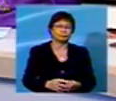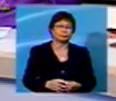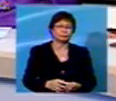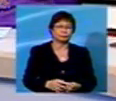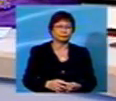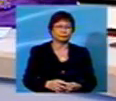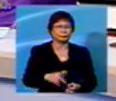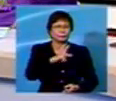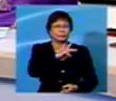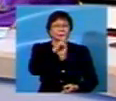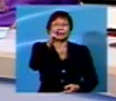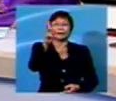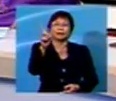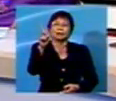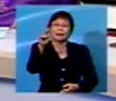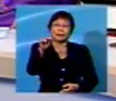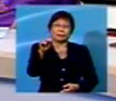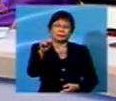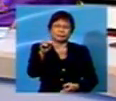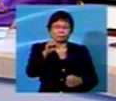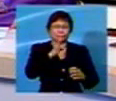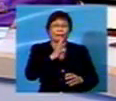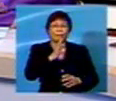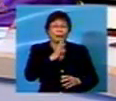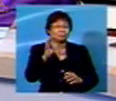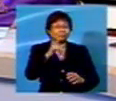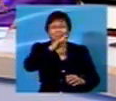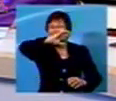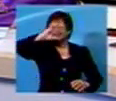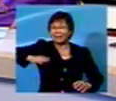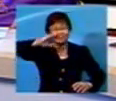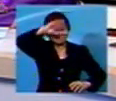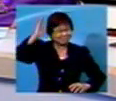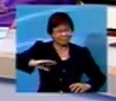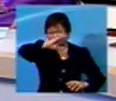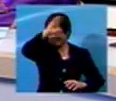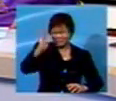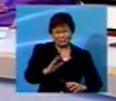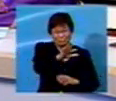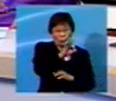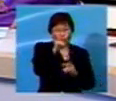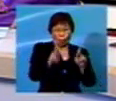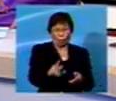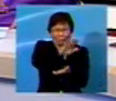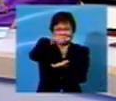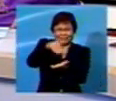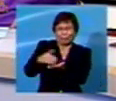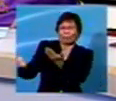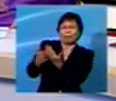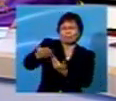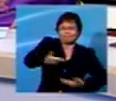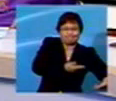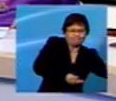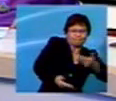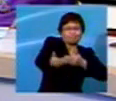keseksaan Kementerian Dalam Negeri kdn menegaskan tidak pernah melantik mana-mana pihak sebagai orang tengah bagi memudahkan